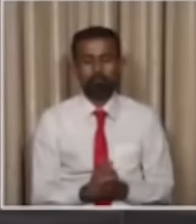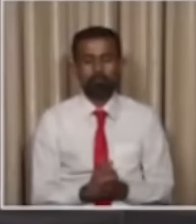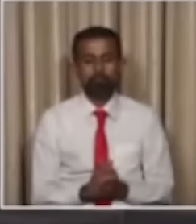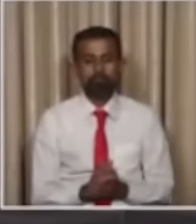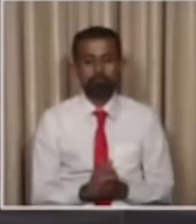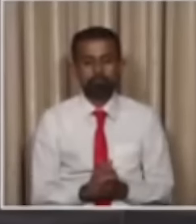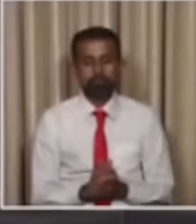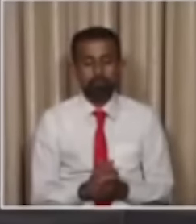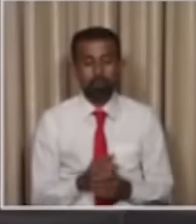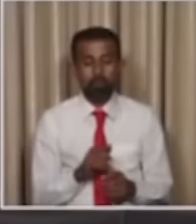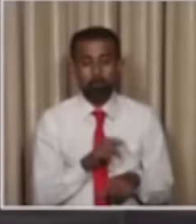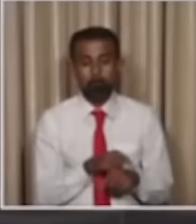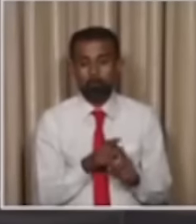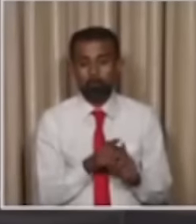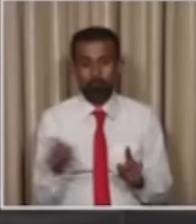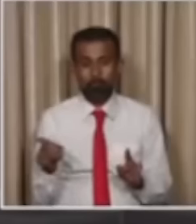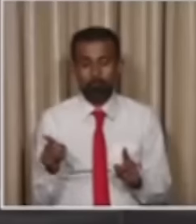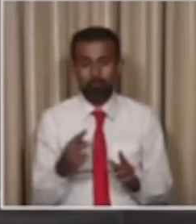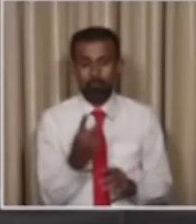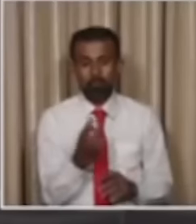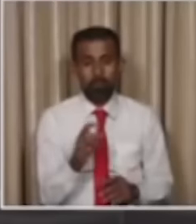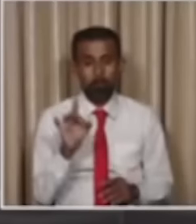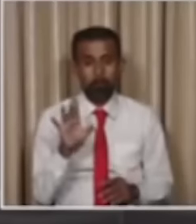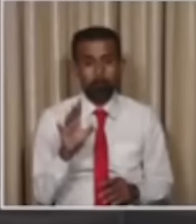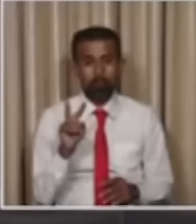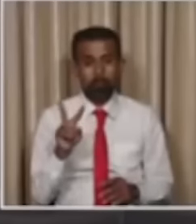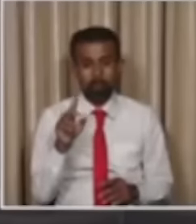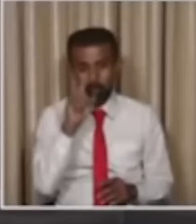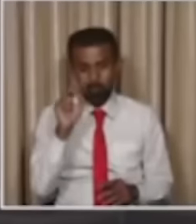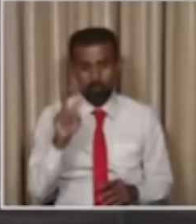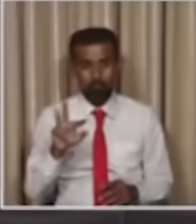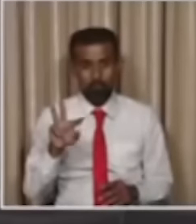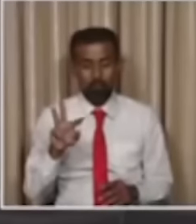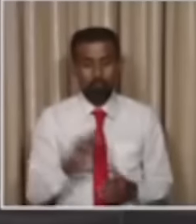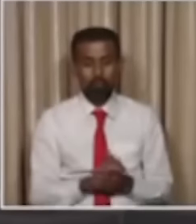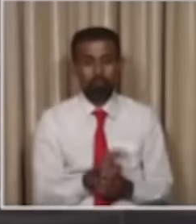මෙම කාලයේදී එනම් 2015-02 සිට